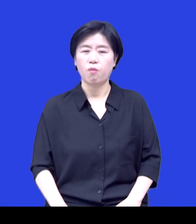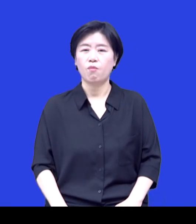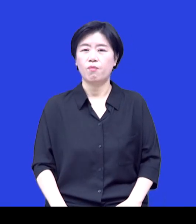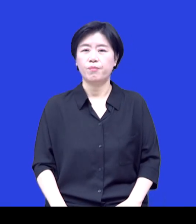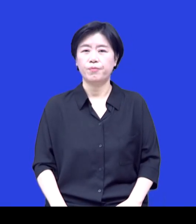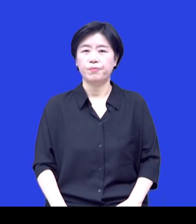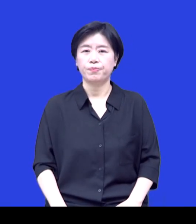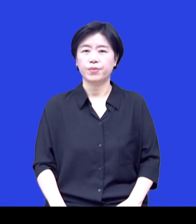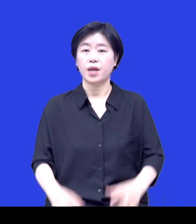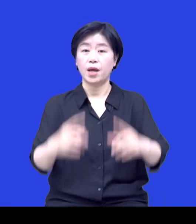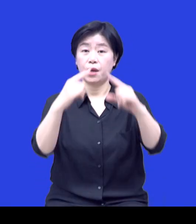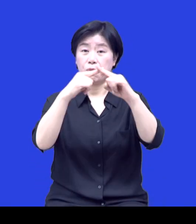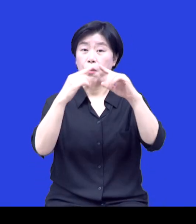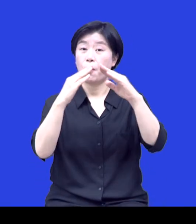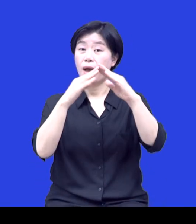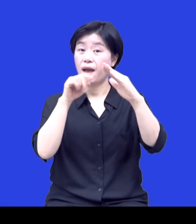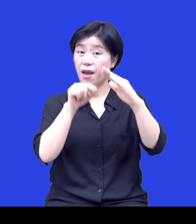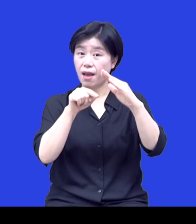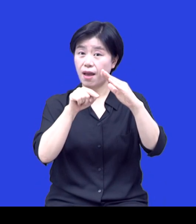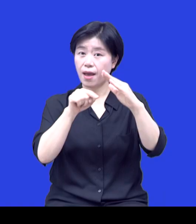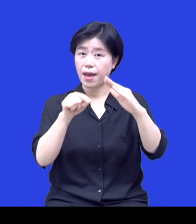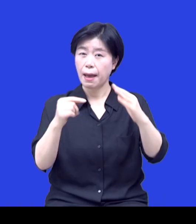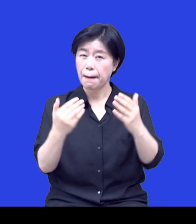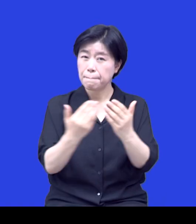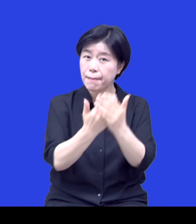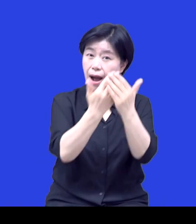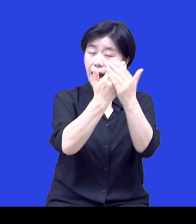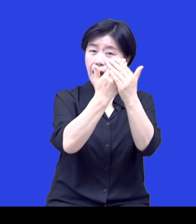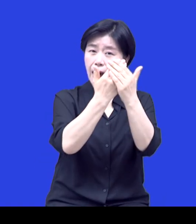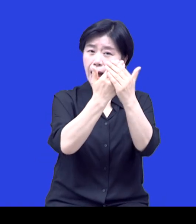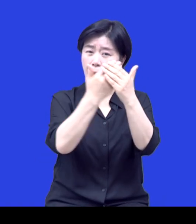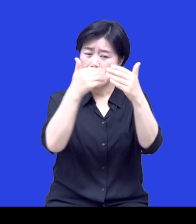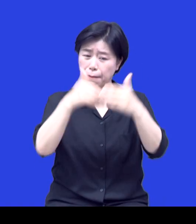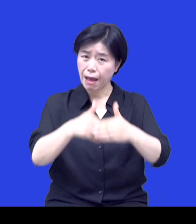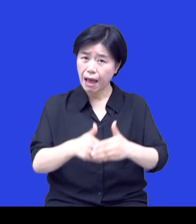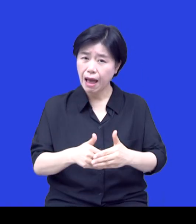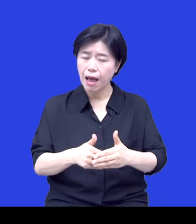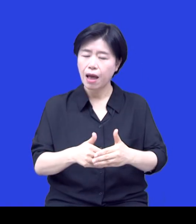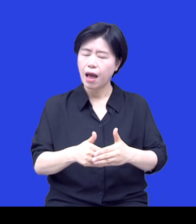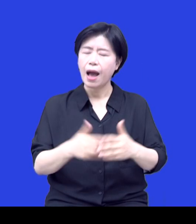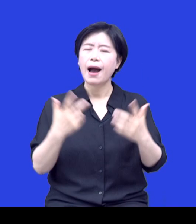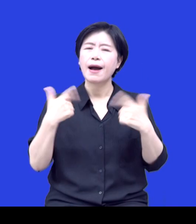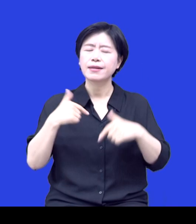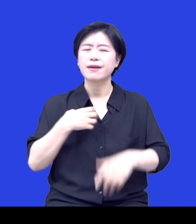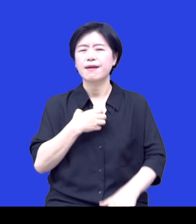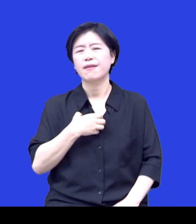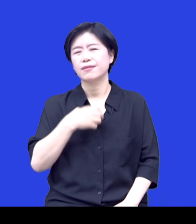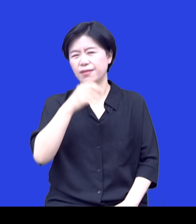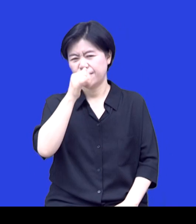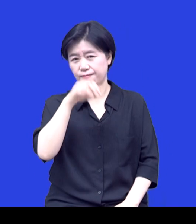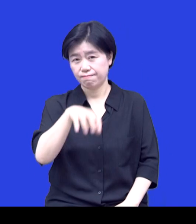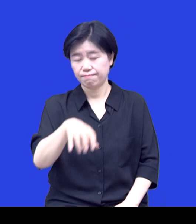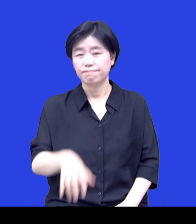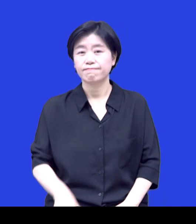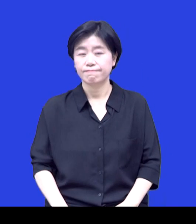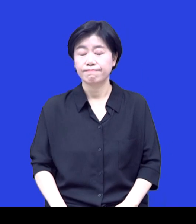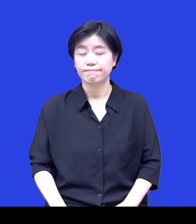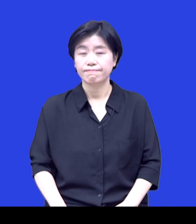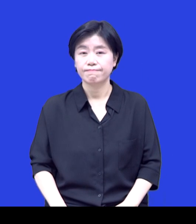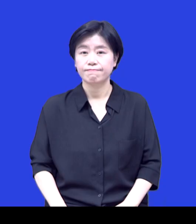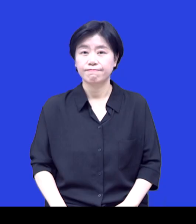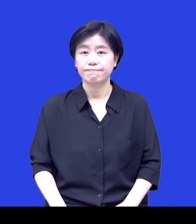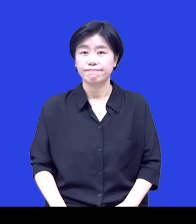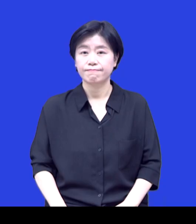그러니까 교회라는 게 잘 되면 잘 되는 대로 안 되면 안 되는 대로 긴장을 늦출 수가 없는 곳이고 이렇게